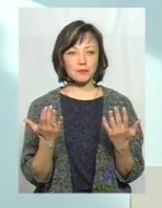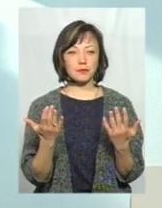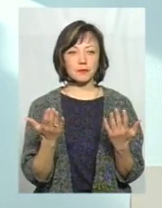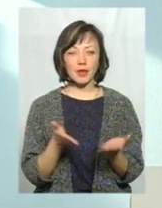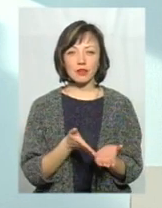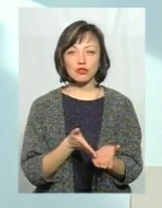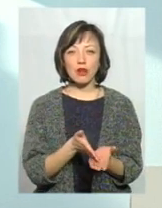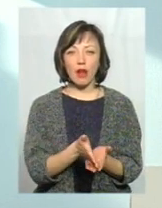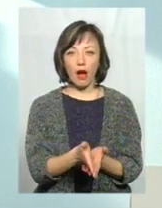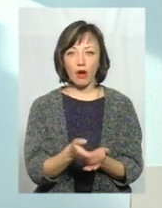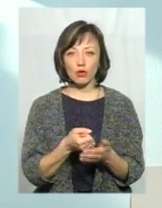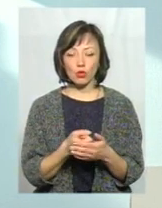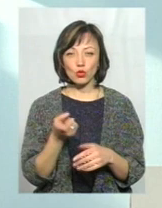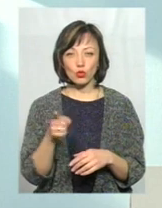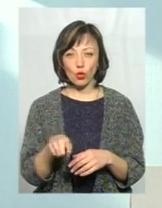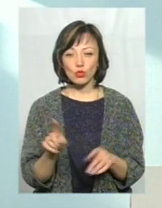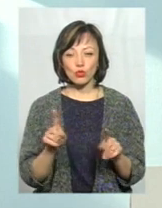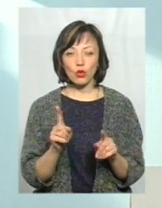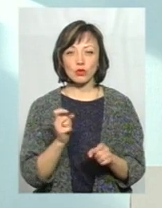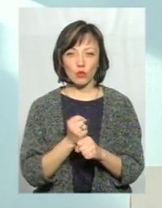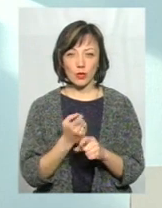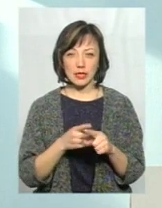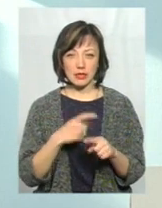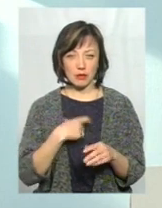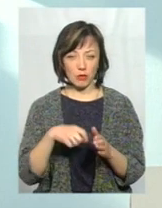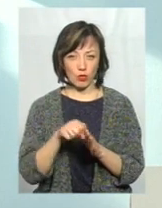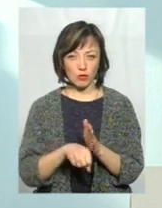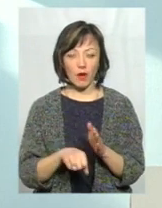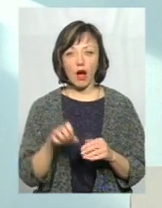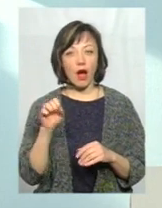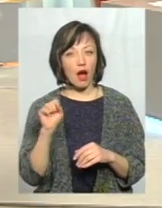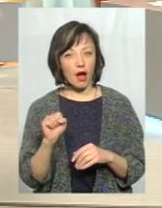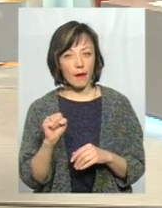різний шлях до того, що він скоїв це самогубство, а